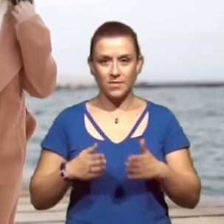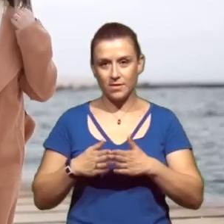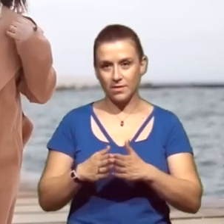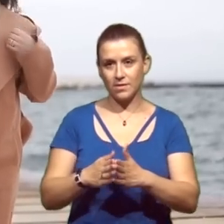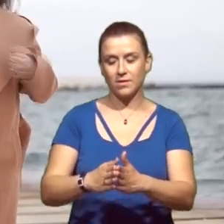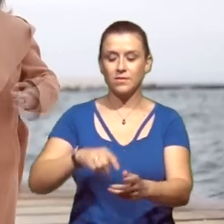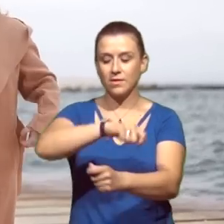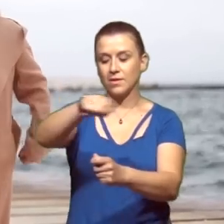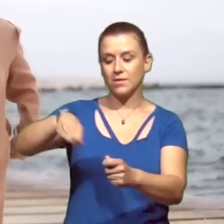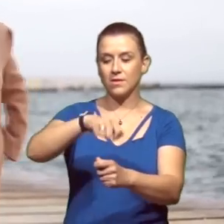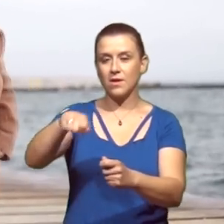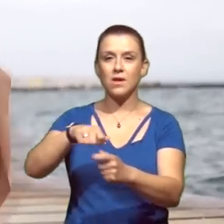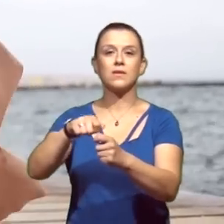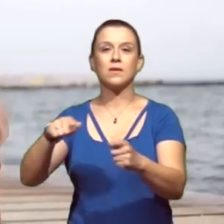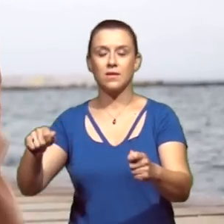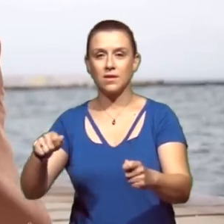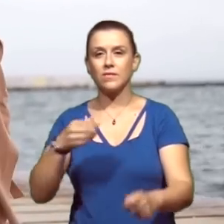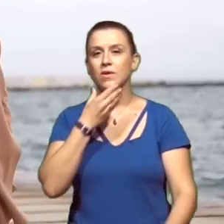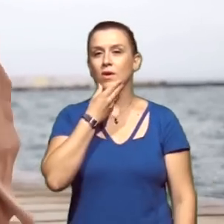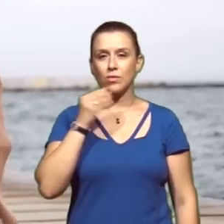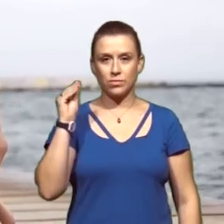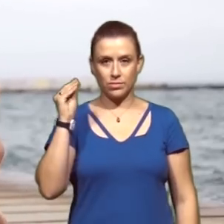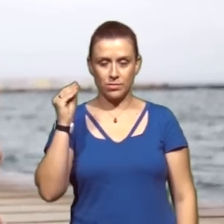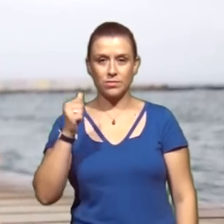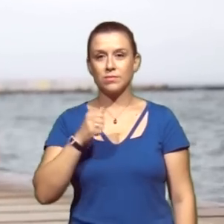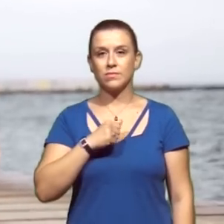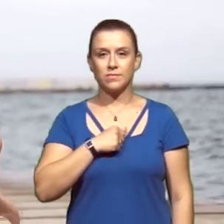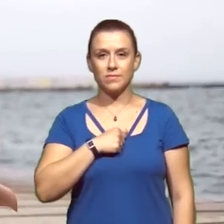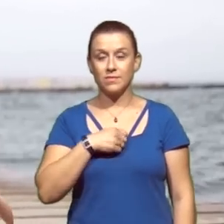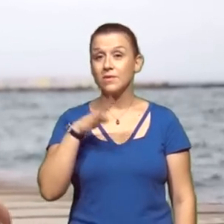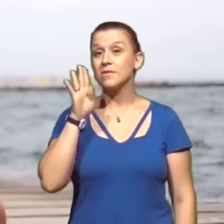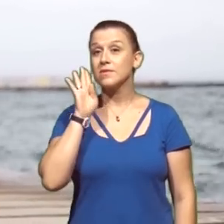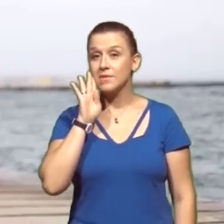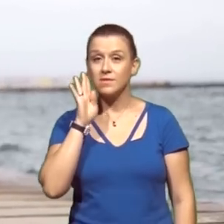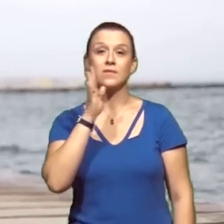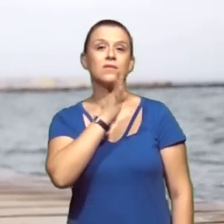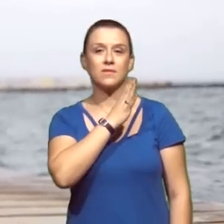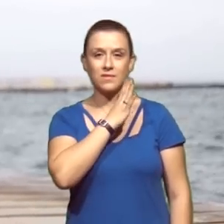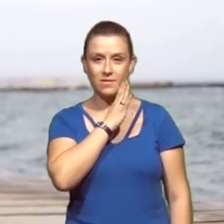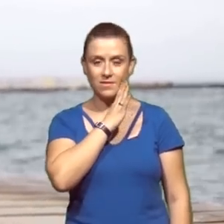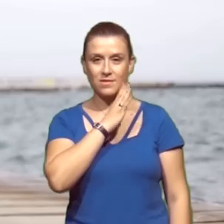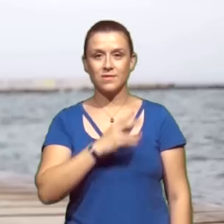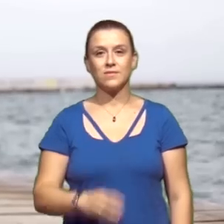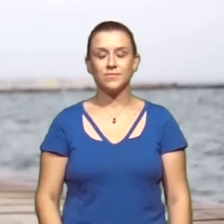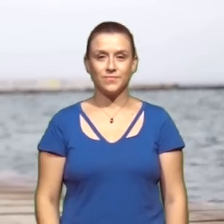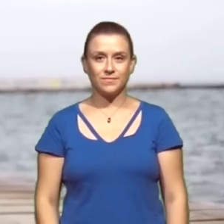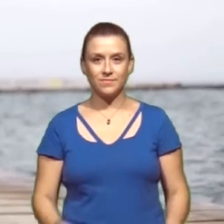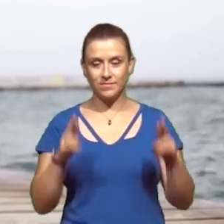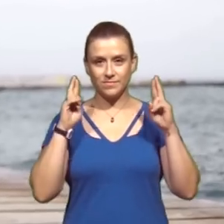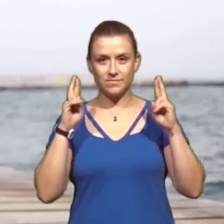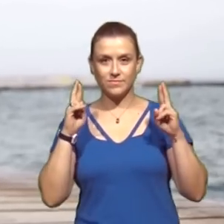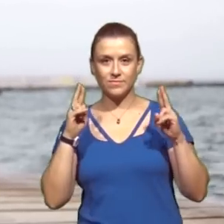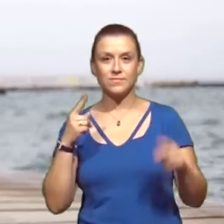Και να δέναν τα καλάδια όμορφο μου μυστικό.